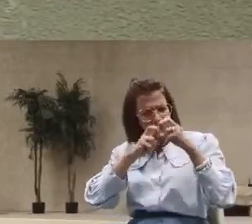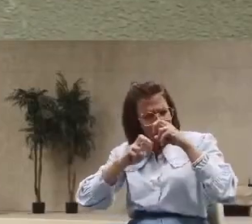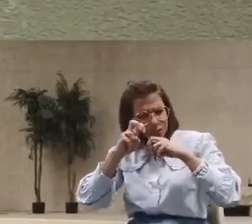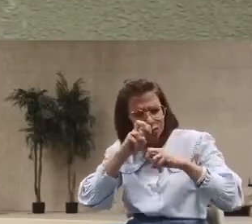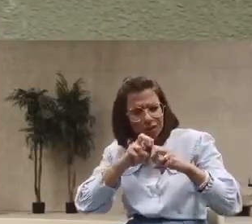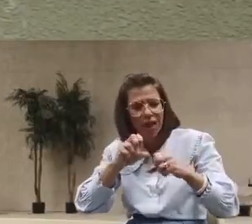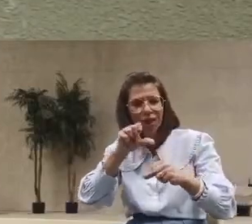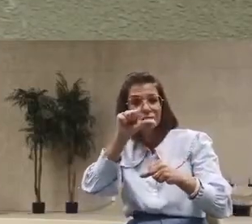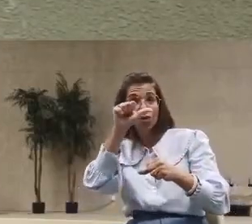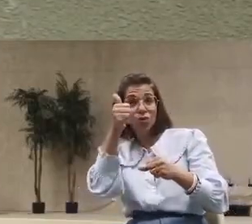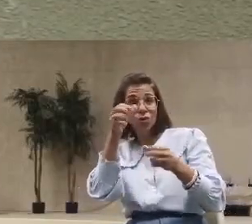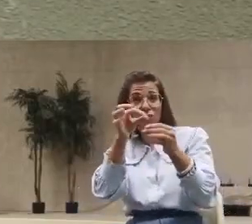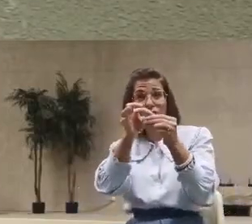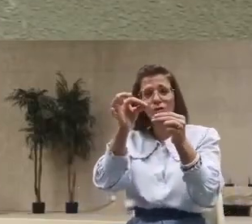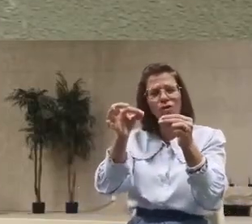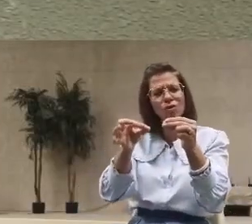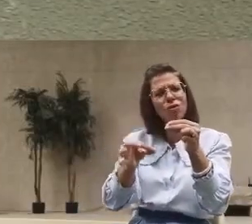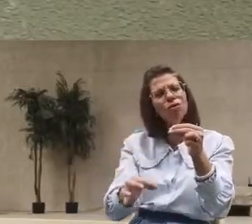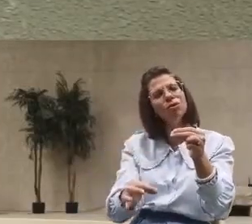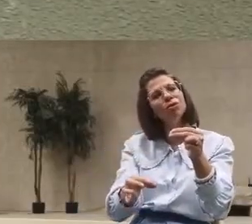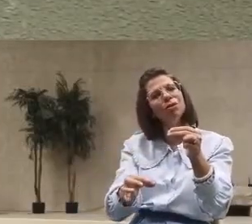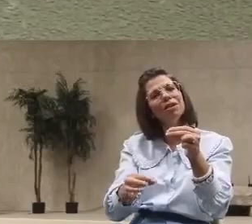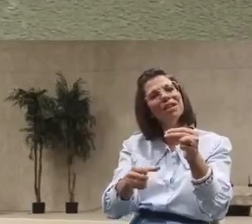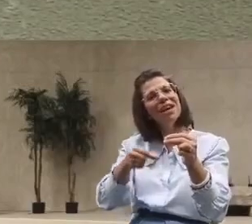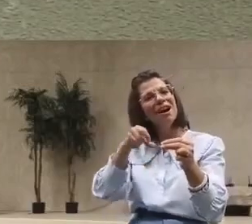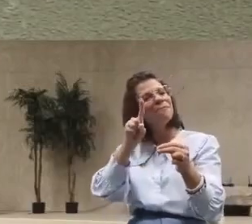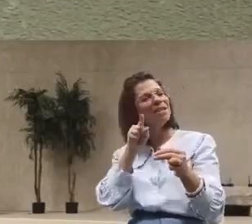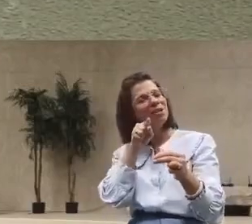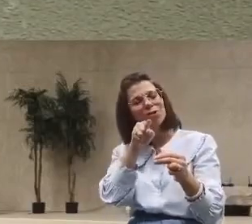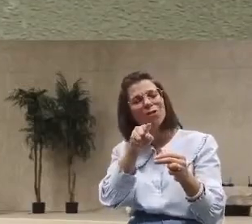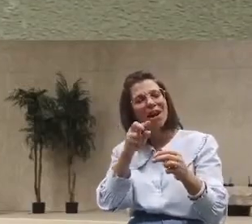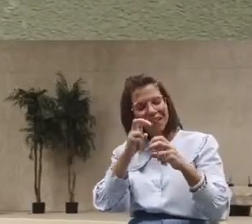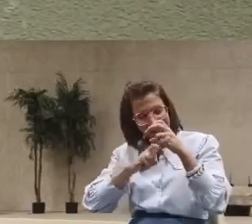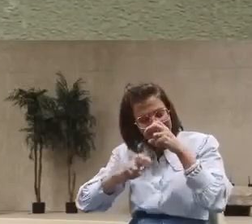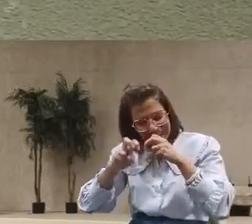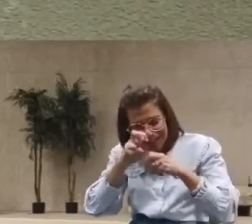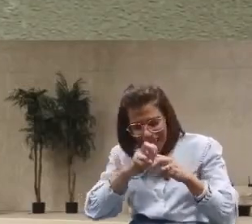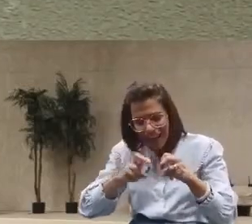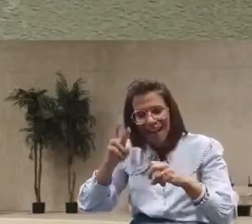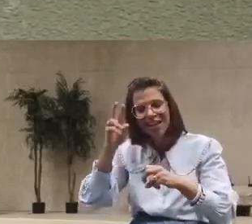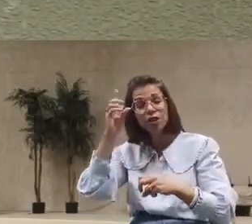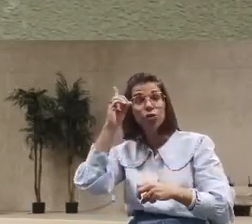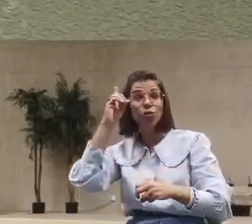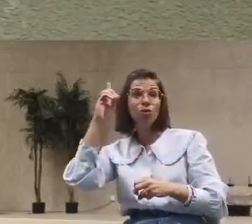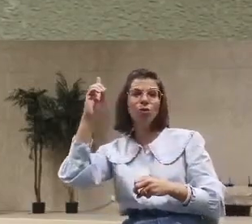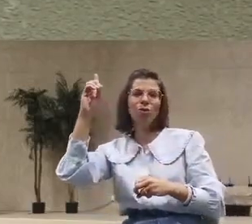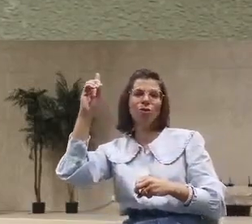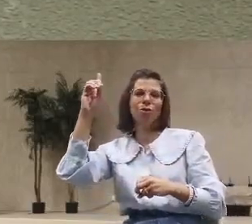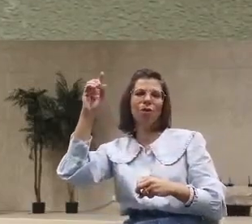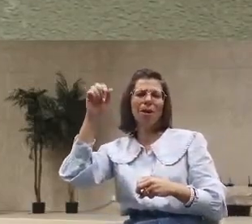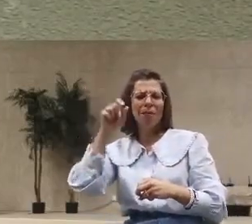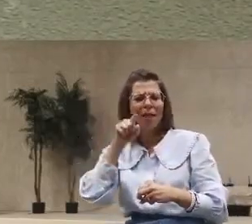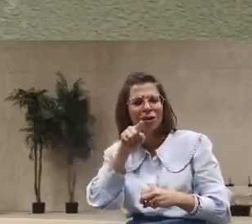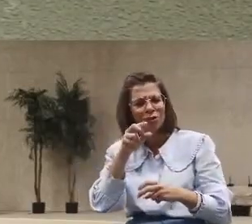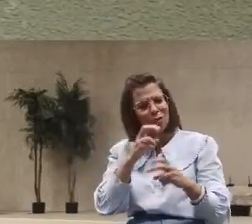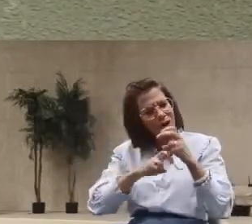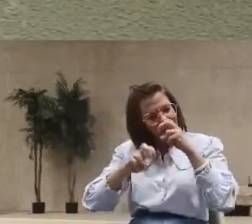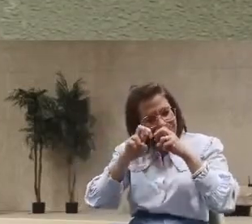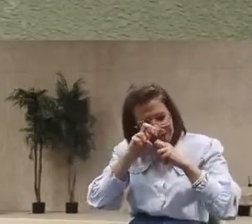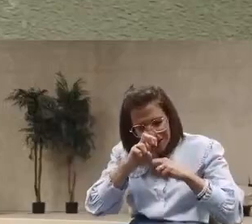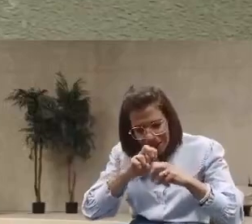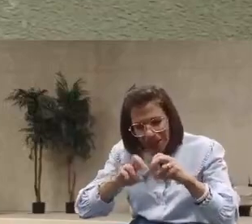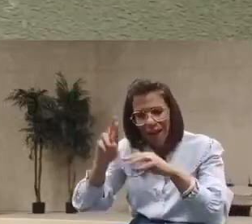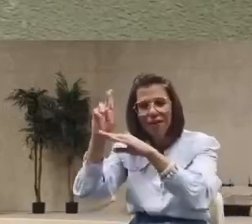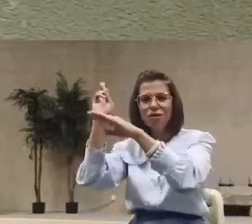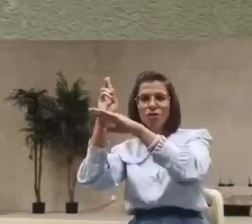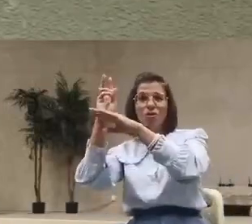réponse au lieu de chercher Dieu cherche le Seigneur cherche le royaume de Dieu et j'aimerais